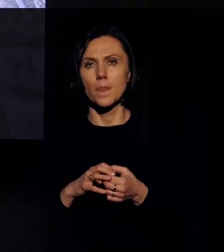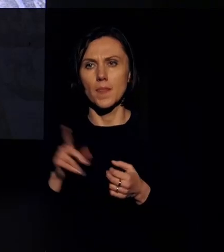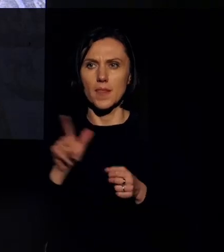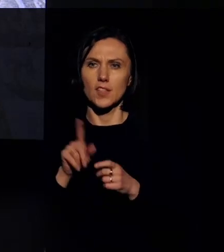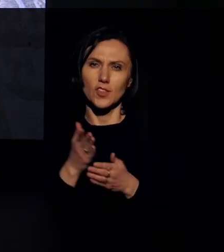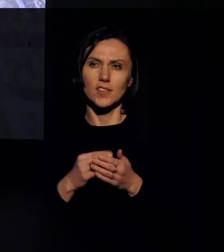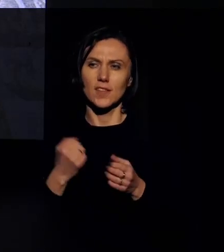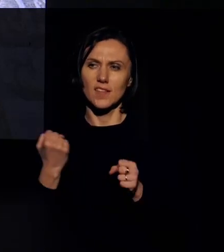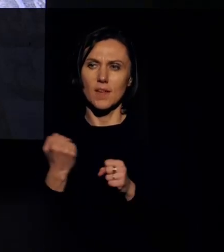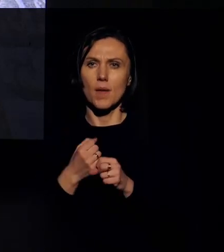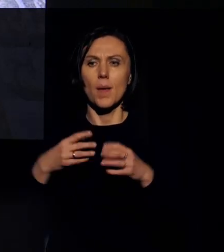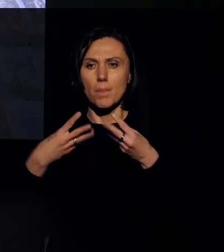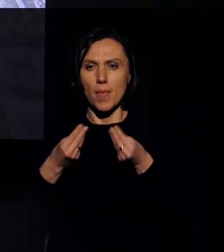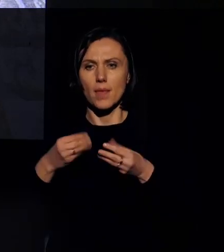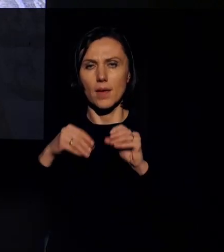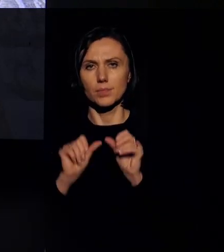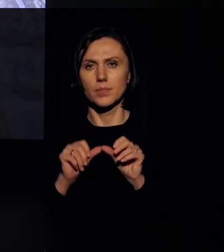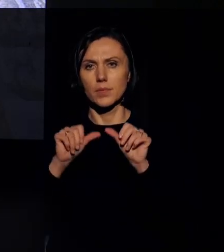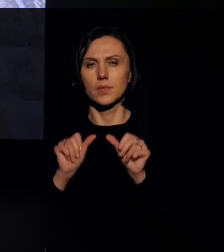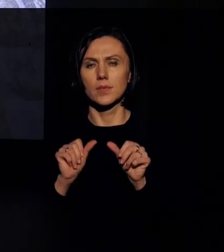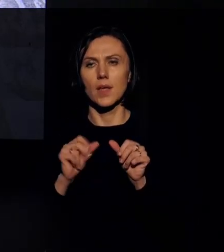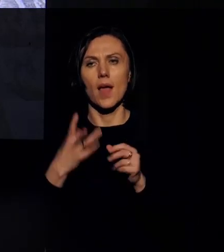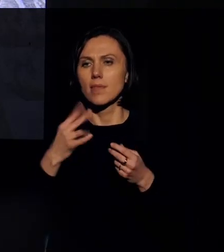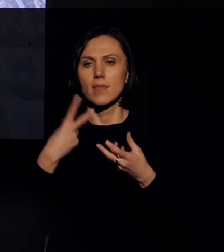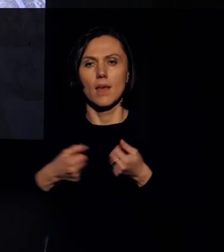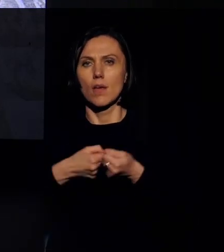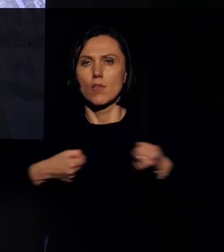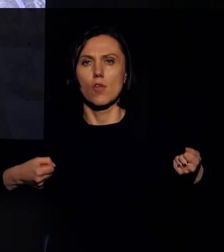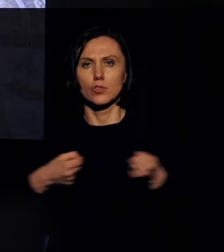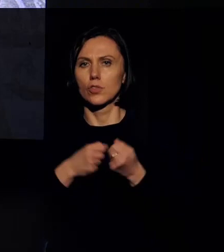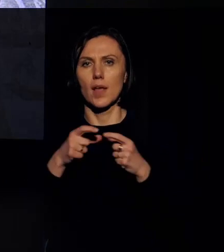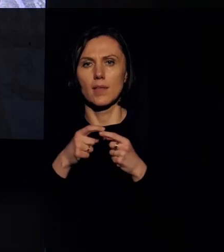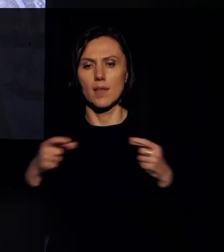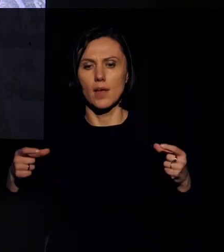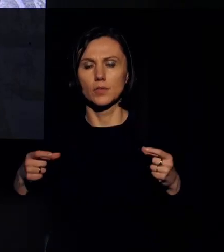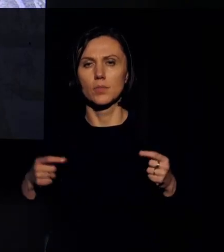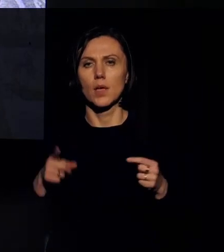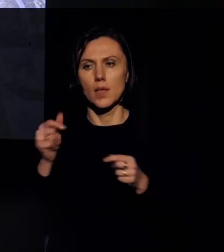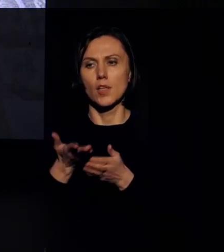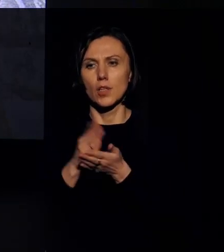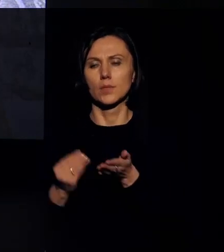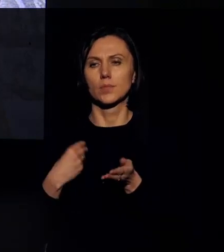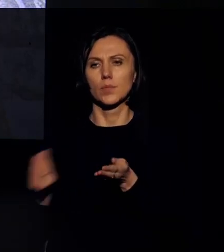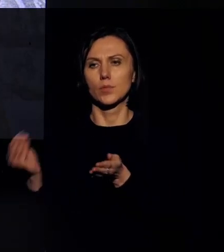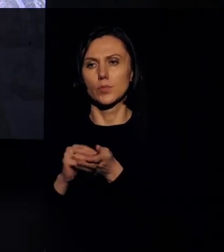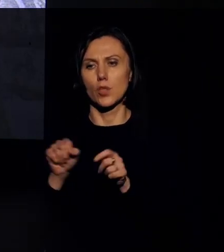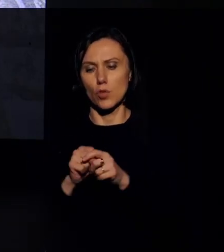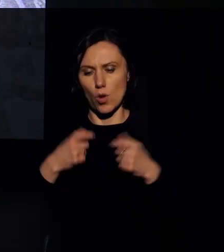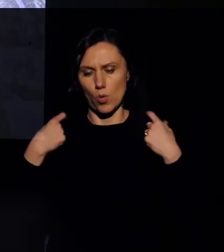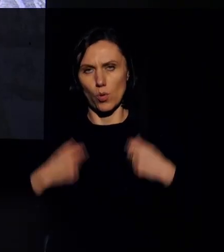sztywnej, można powiedzieć, miękkiej, ale jakby nie rozciągającej się taśmy. Tę część przyczepiamy do